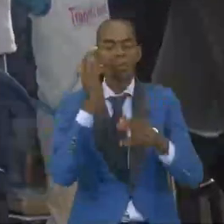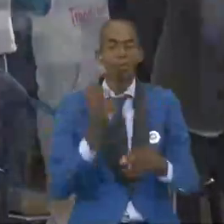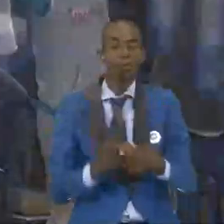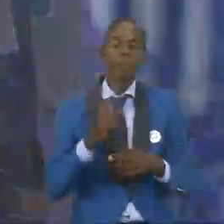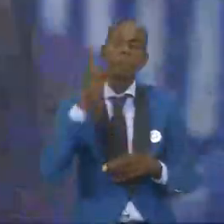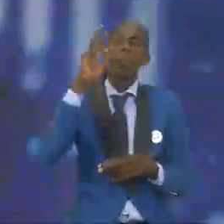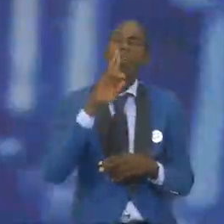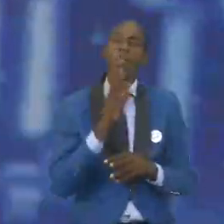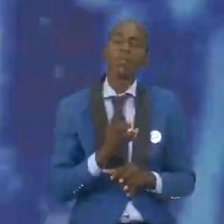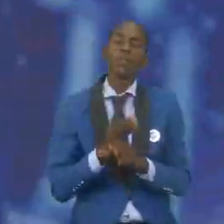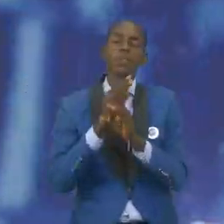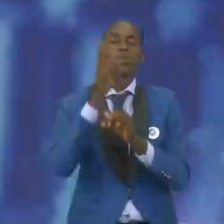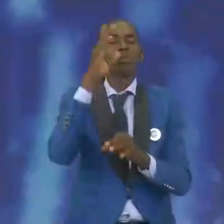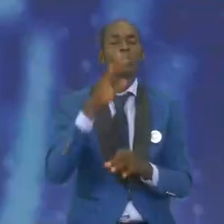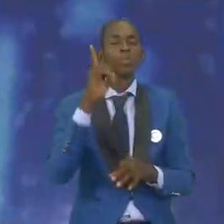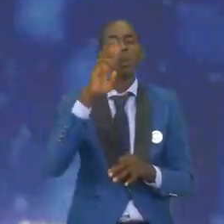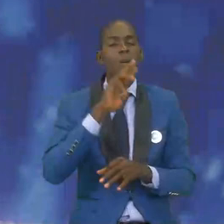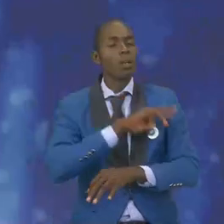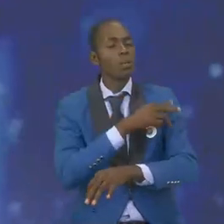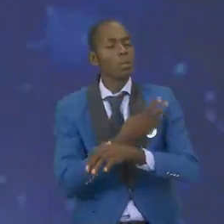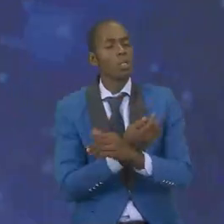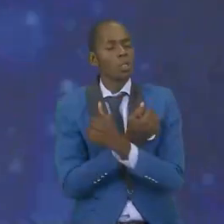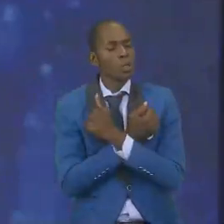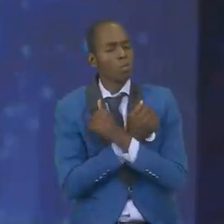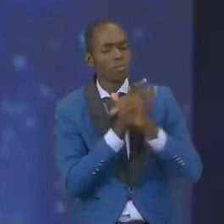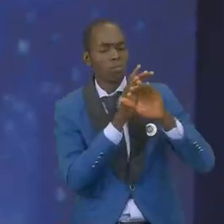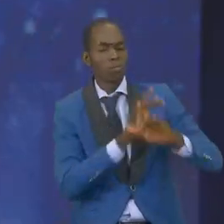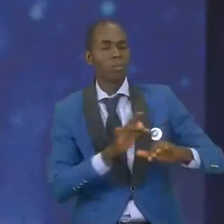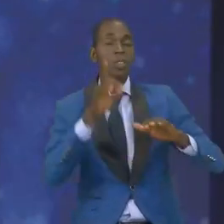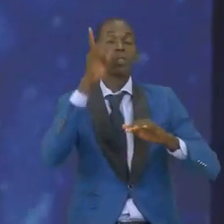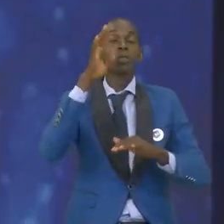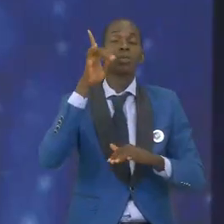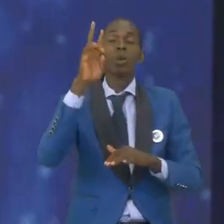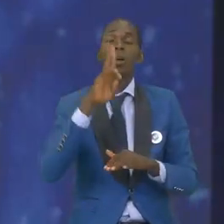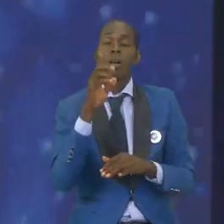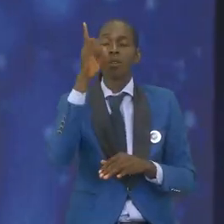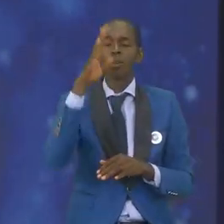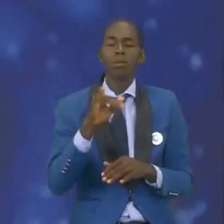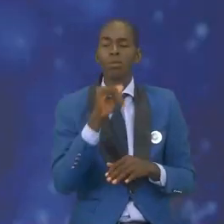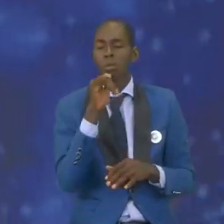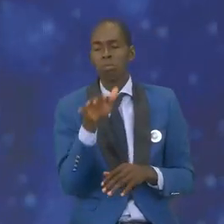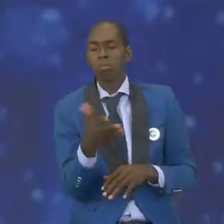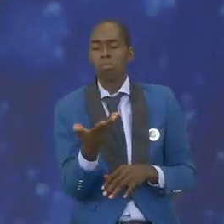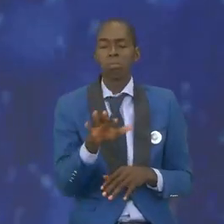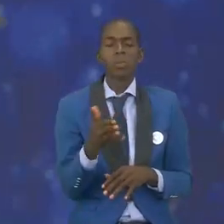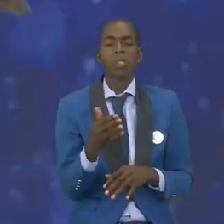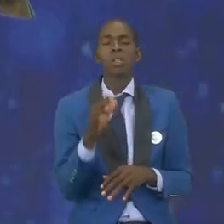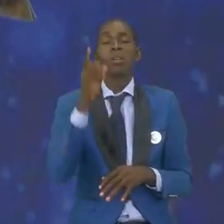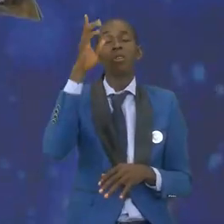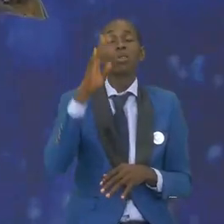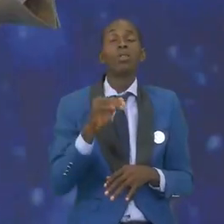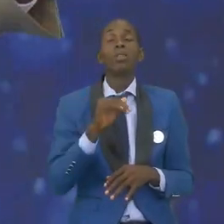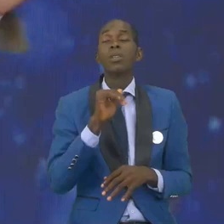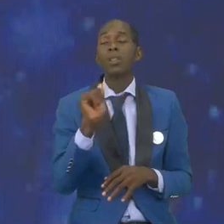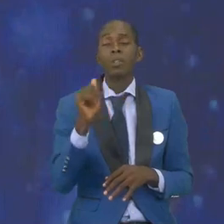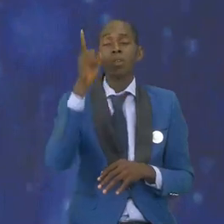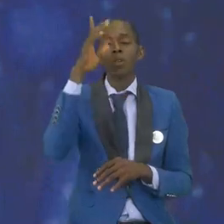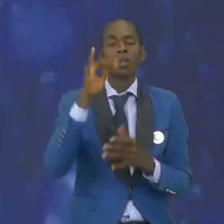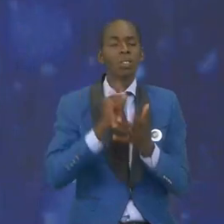nom de Jésus. Tu es un Dieu fidèle, tu es un Dieu puissant, tu es un Dieu compatissant. Tu es le